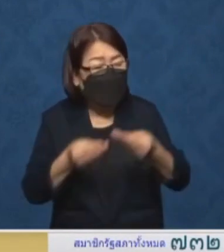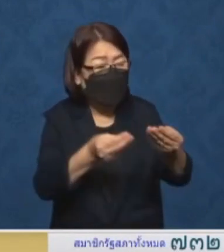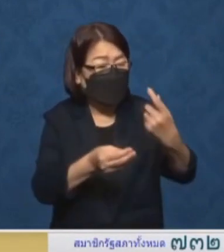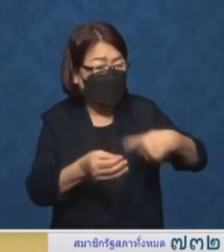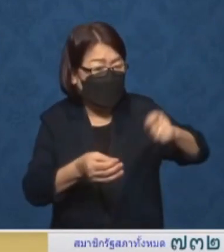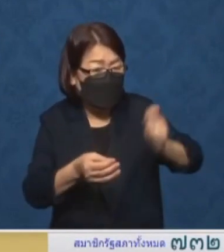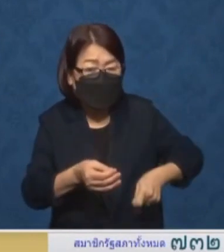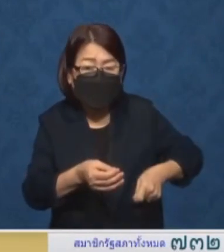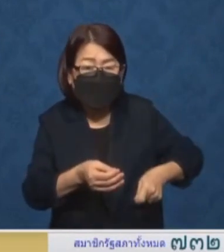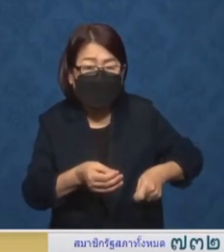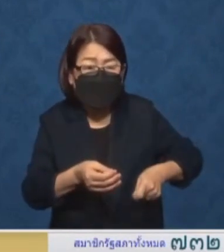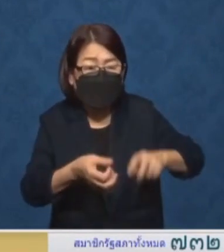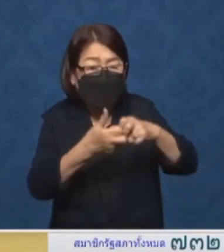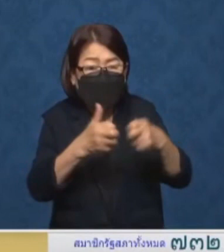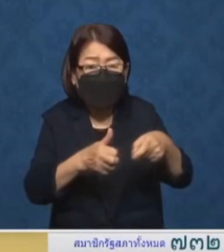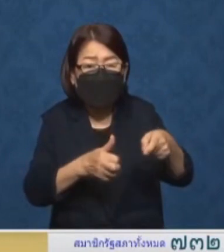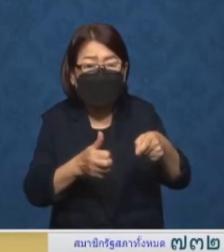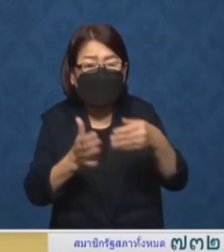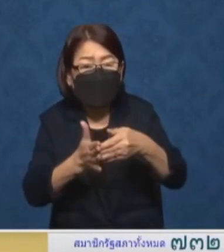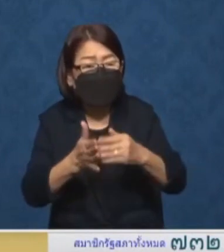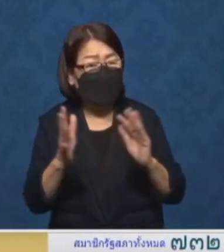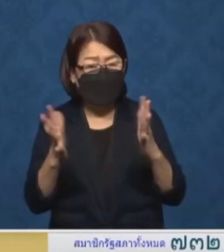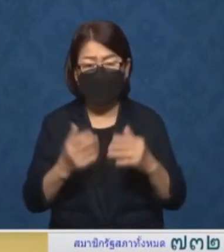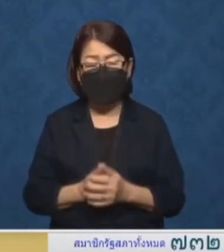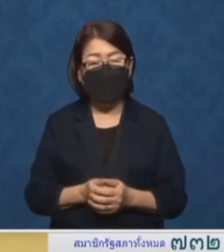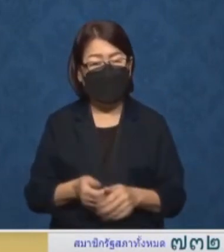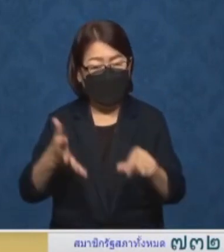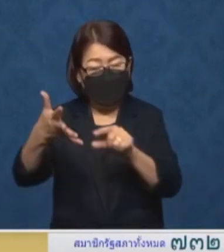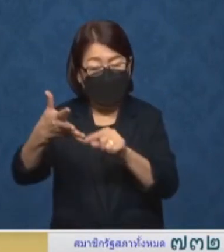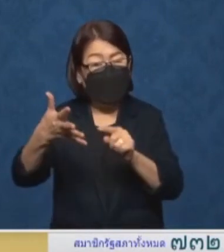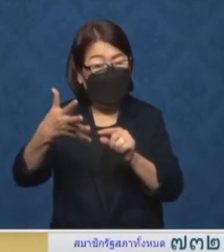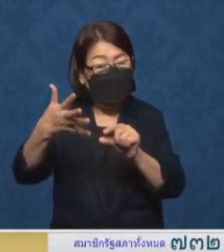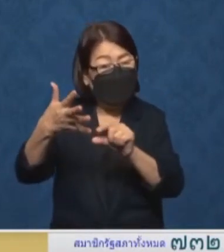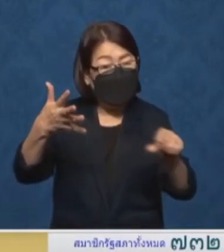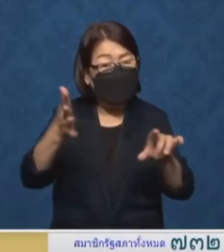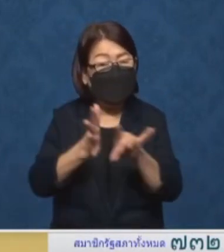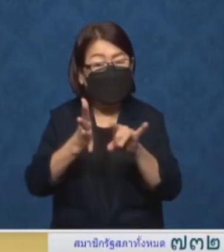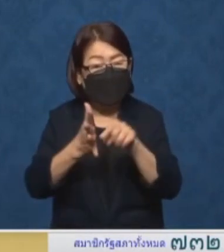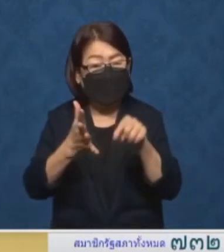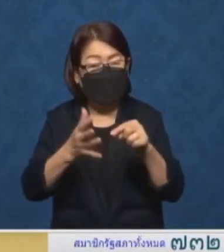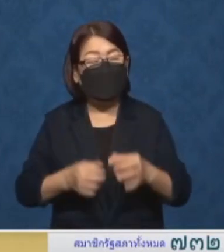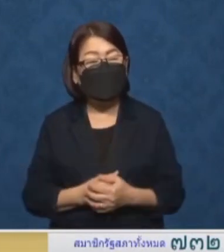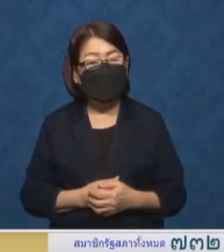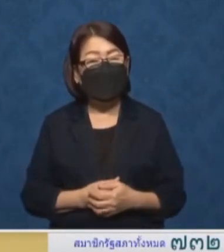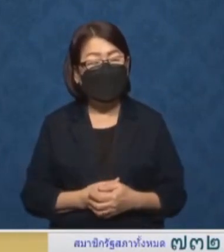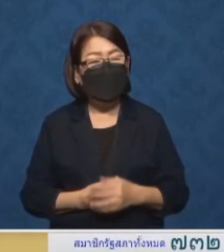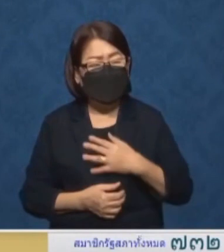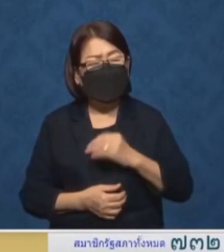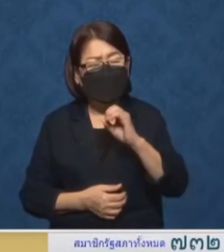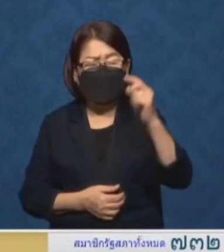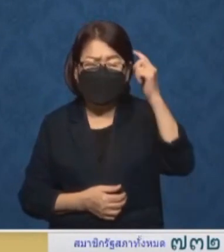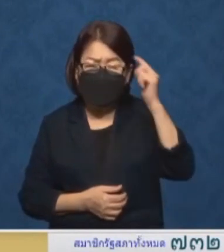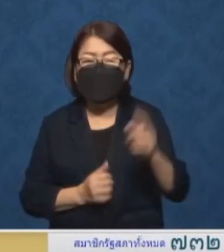ไปหมดแล้วในเบื้องต้นดังนั้นในวรรคสุดท้ายของท่านนี่ก็บอกเลยผมเกรงว่านี่เป็นเรื่องของการห